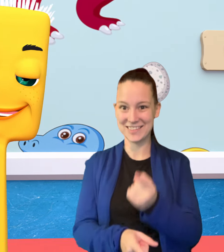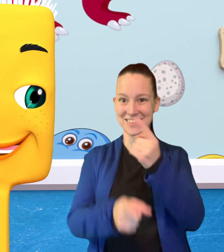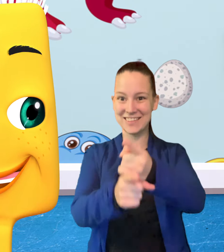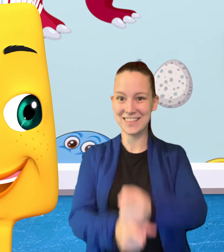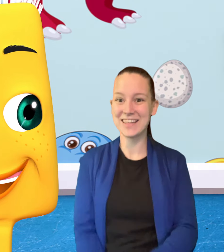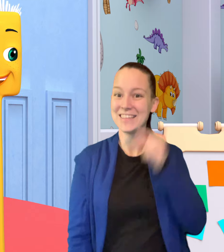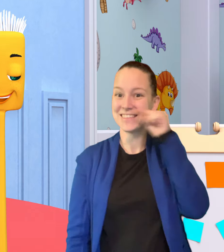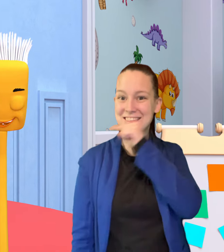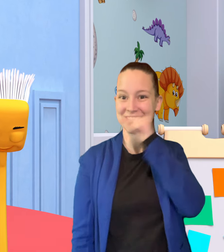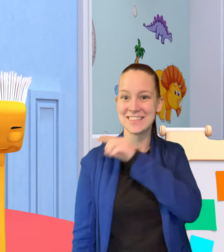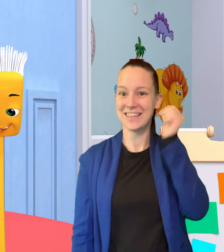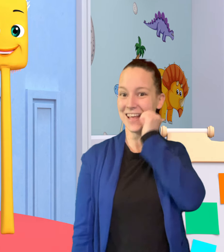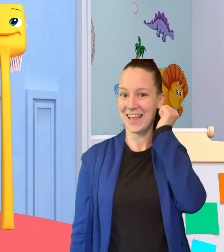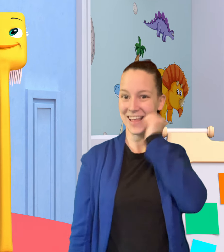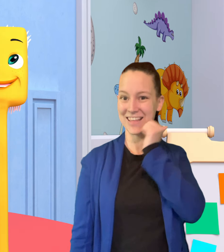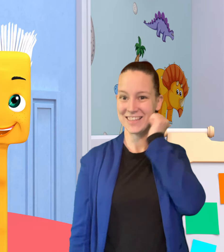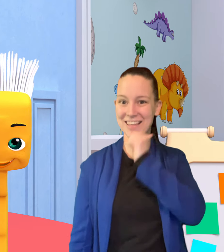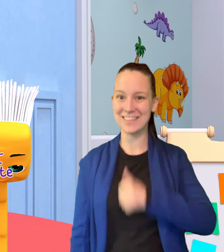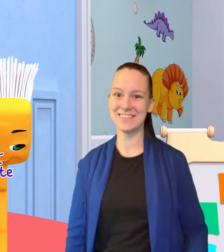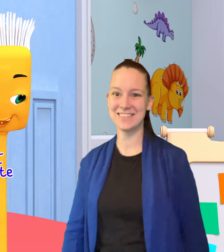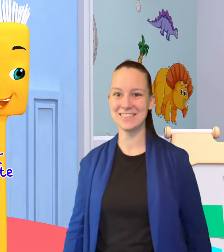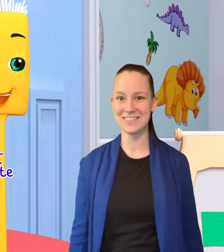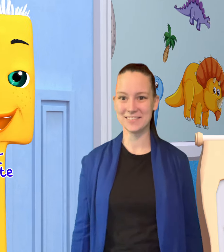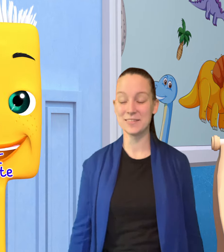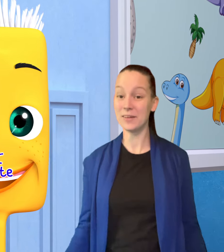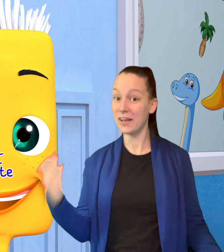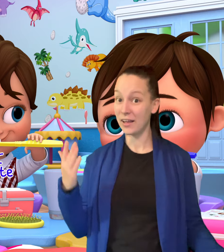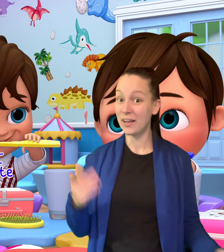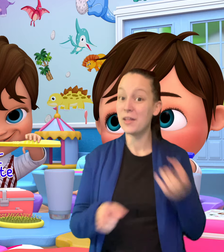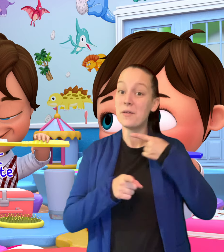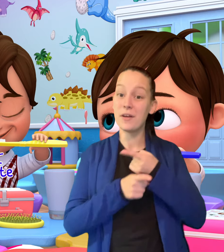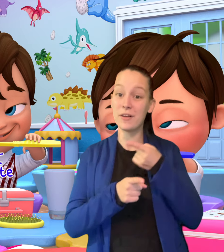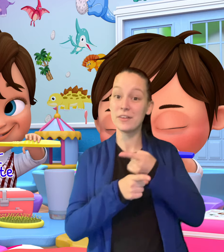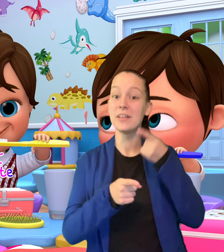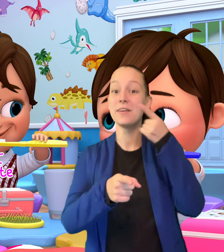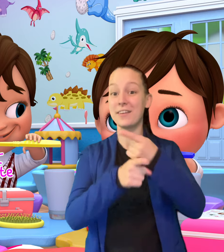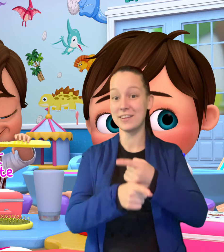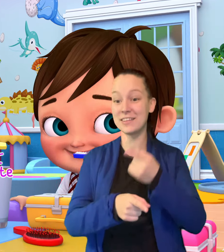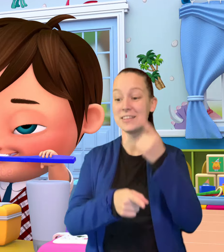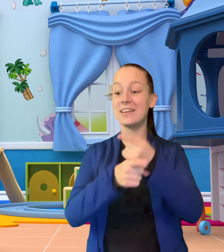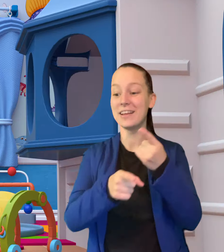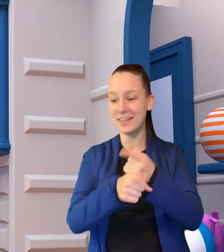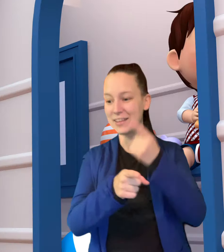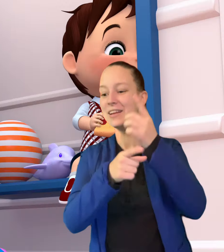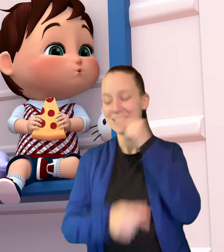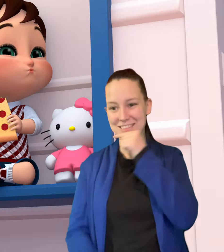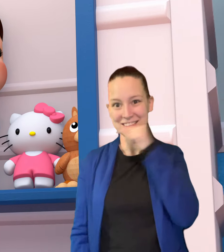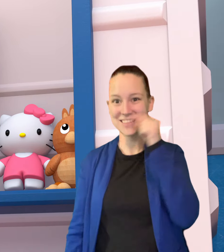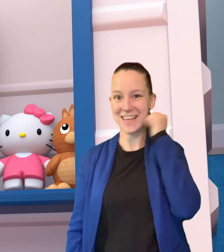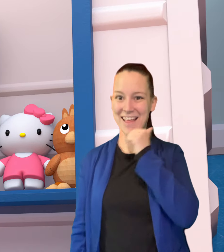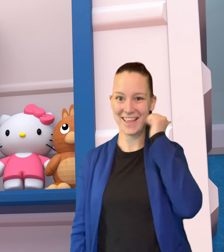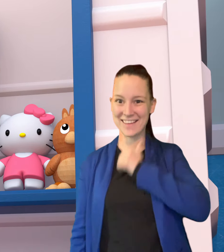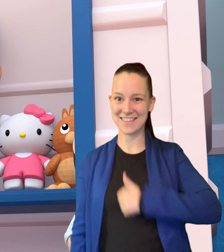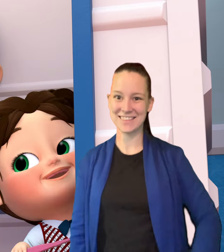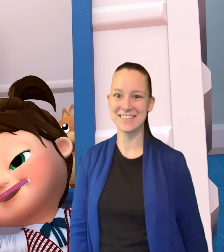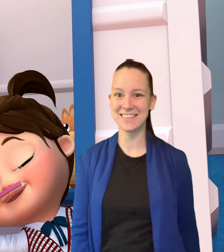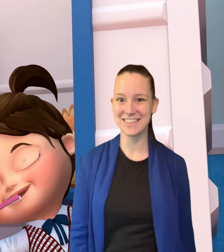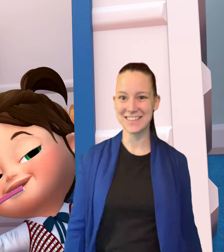て毎日ねちゃんとちゃんと磨いて毎日